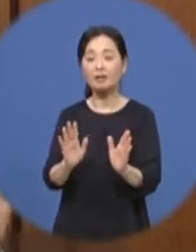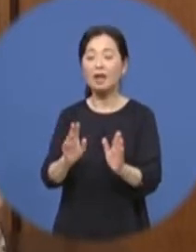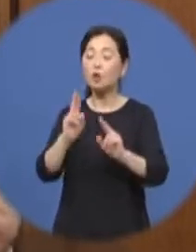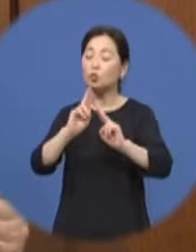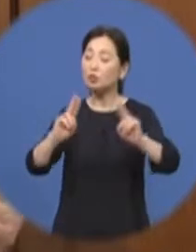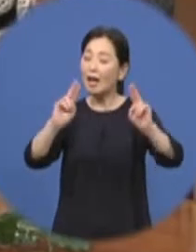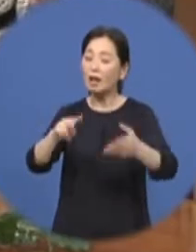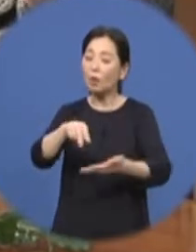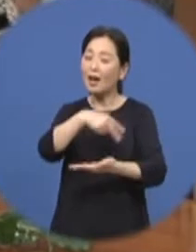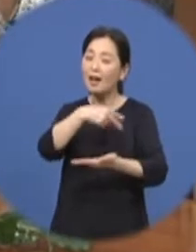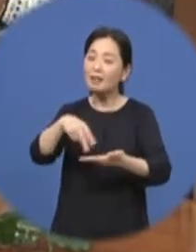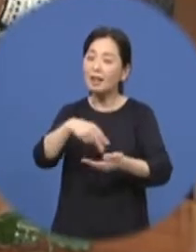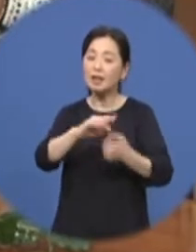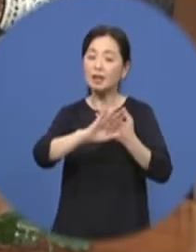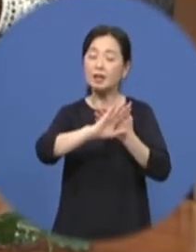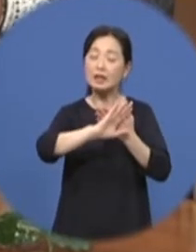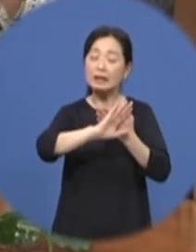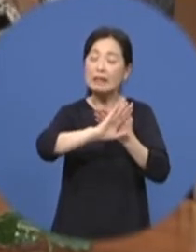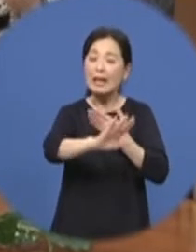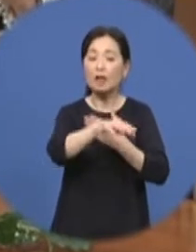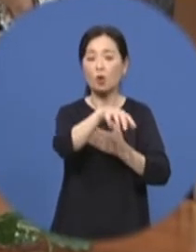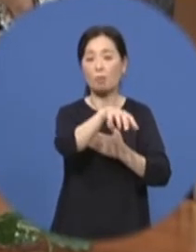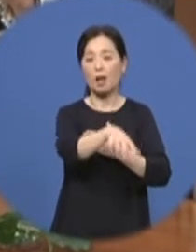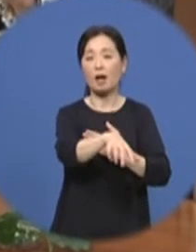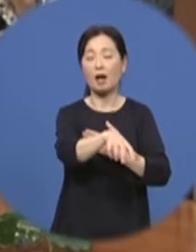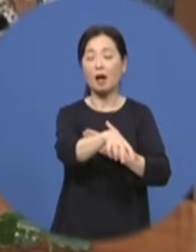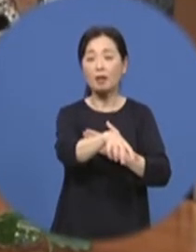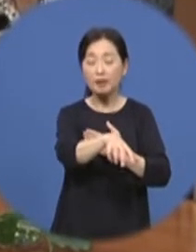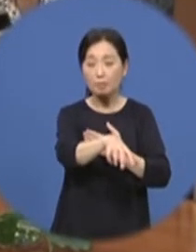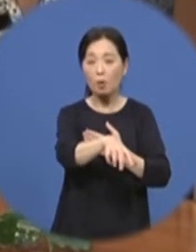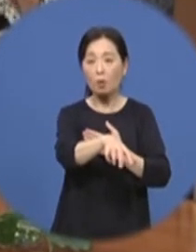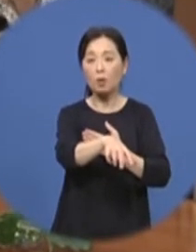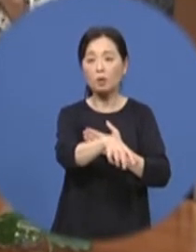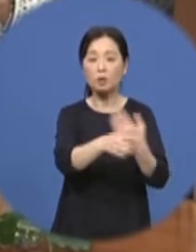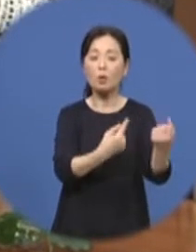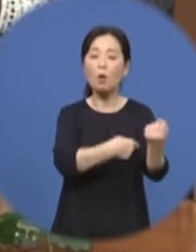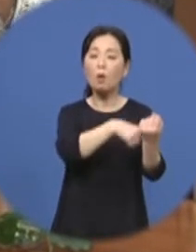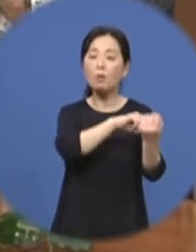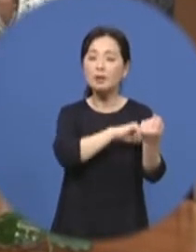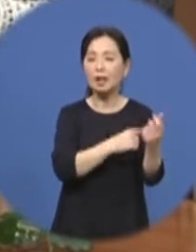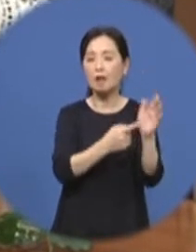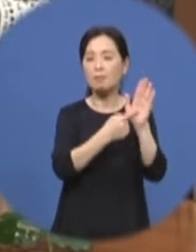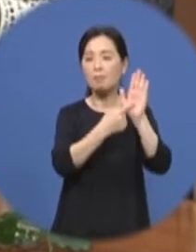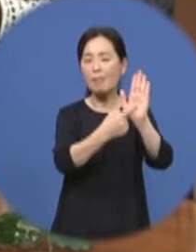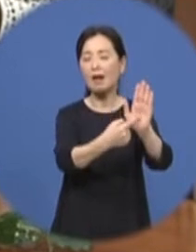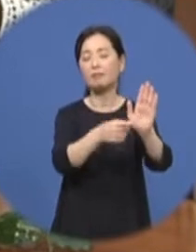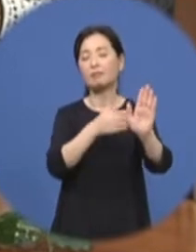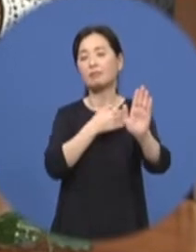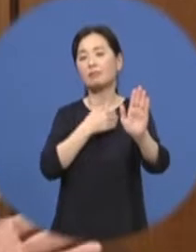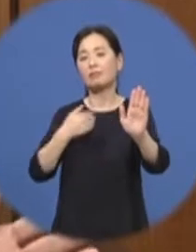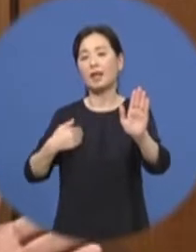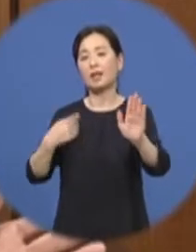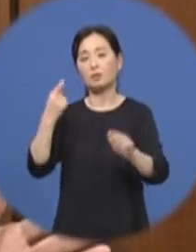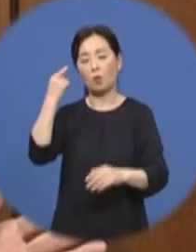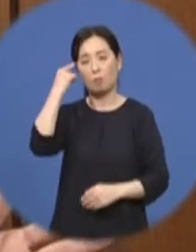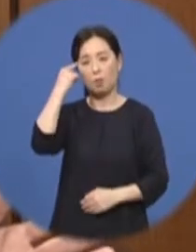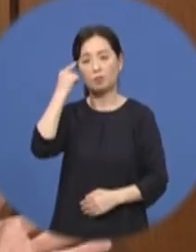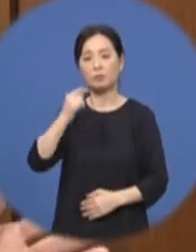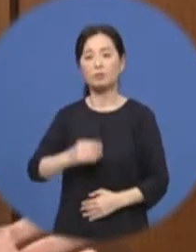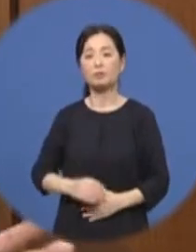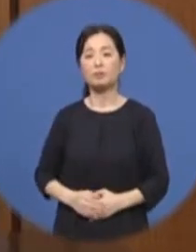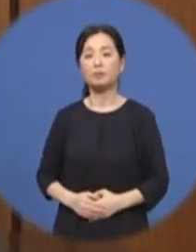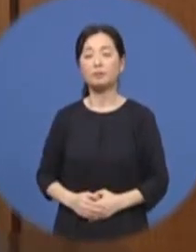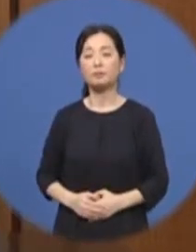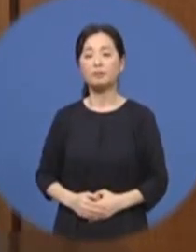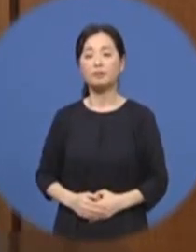なところでも別のところでもそれを生かすだろうなと思うんです。そういう子ども